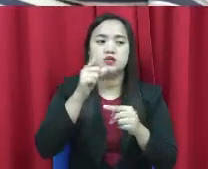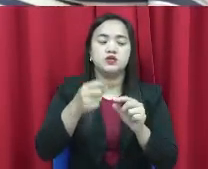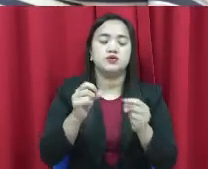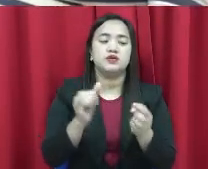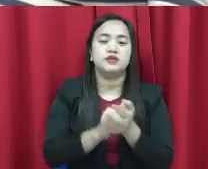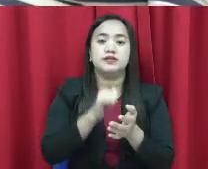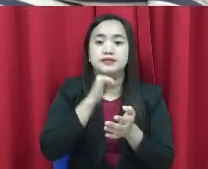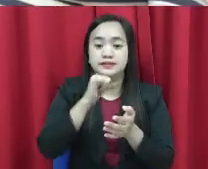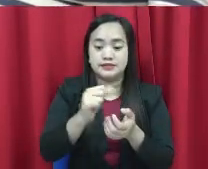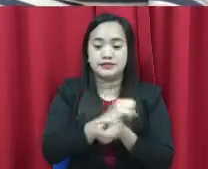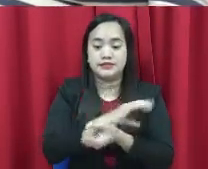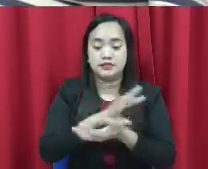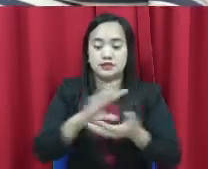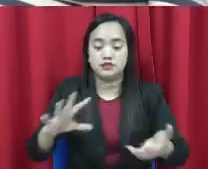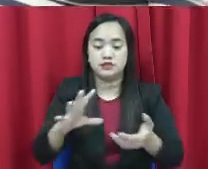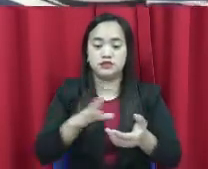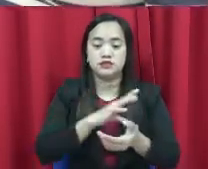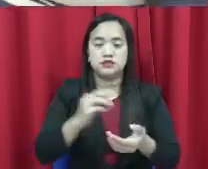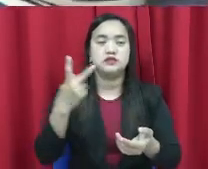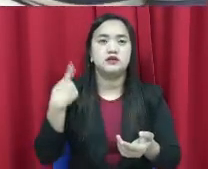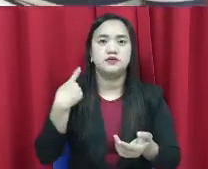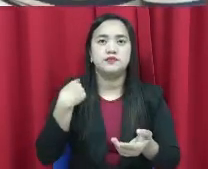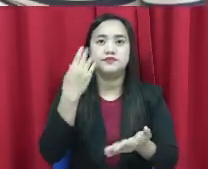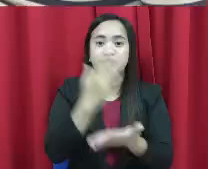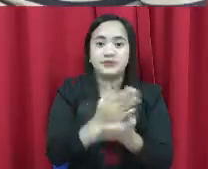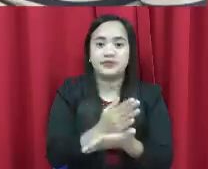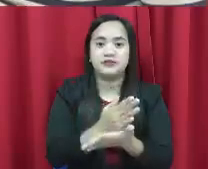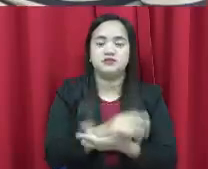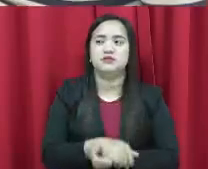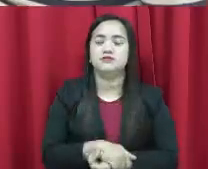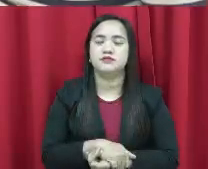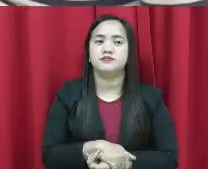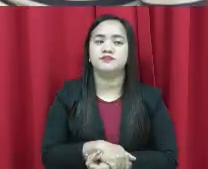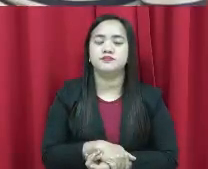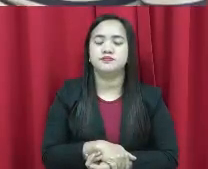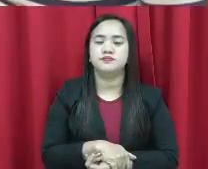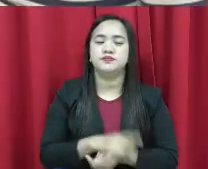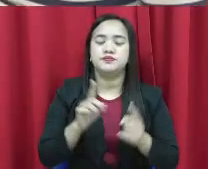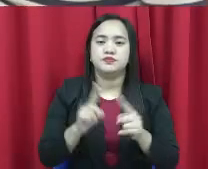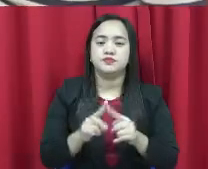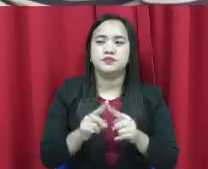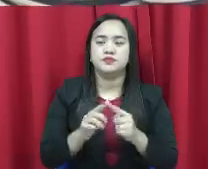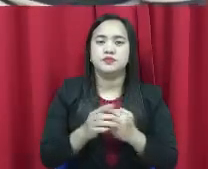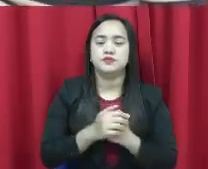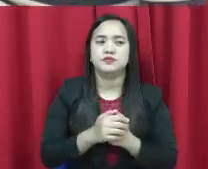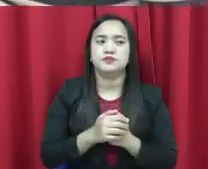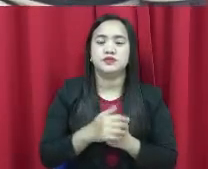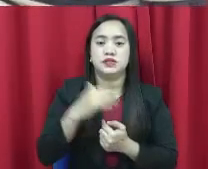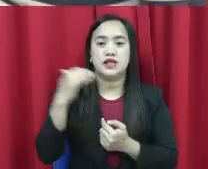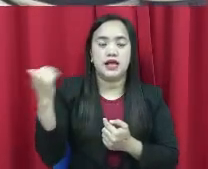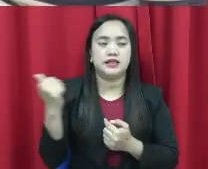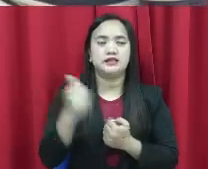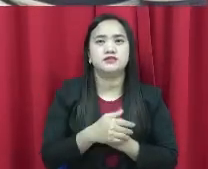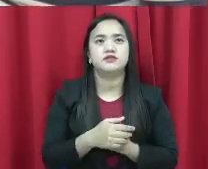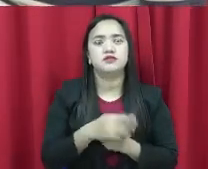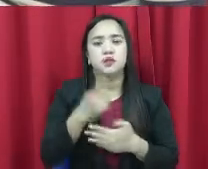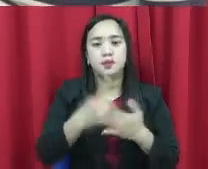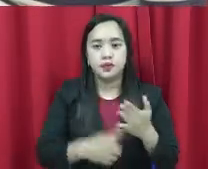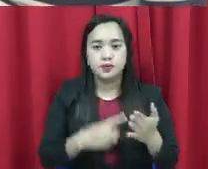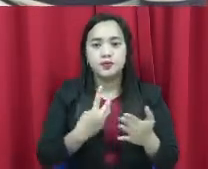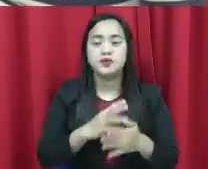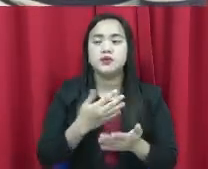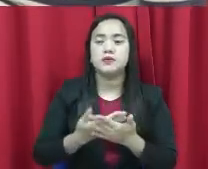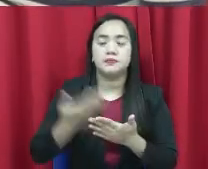makasa at Mak maka ano Mak sa atin pong ibang ginagawa diyan kasi alam